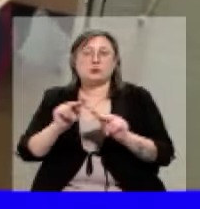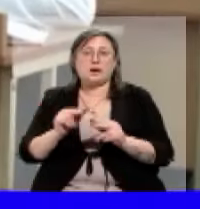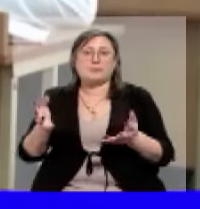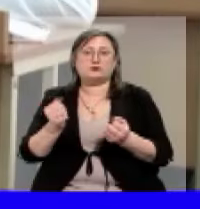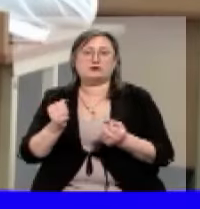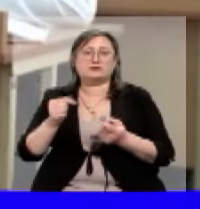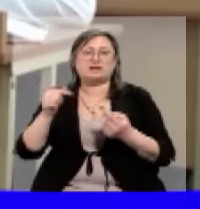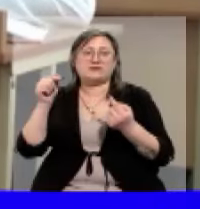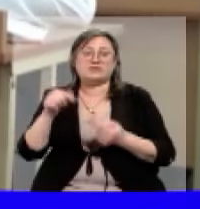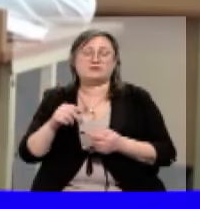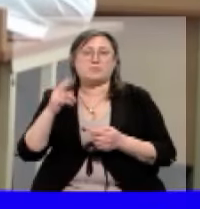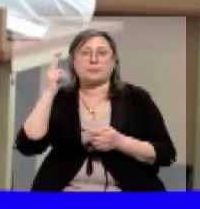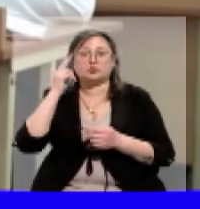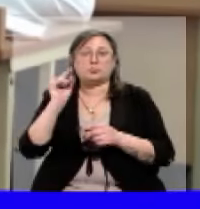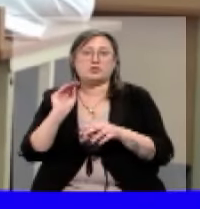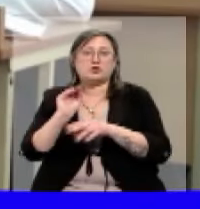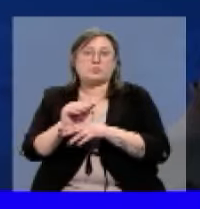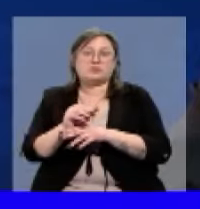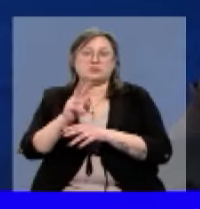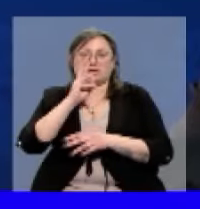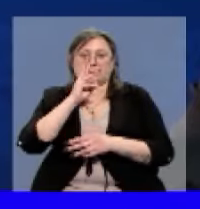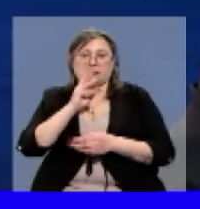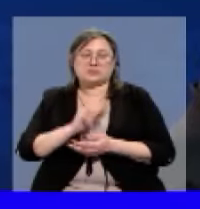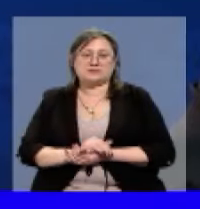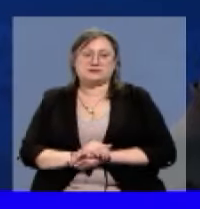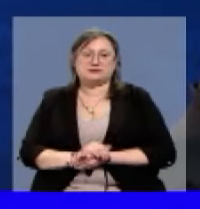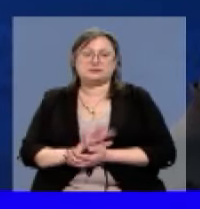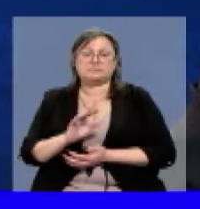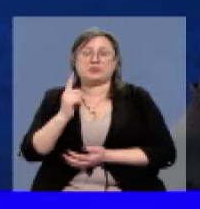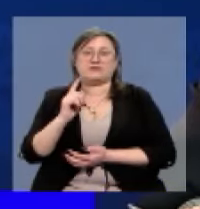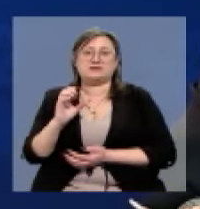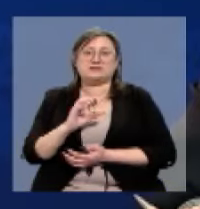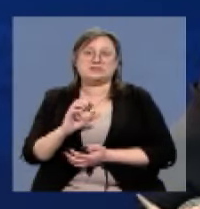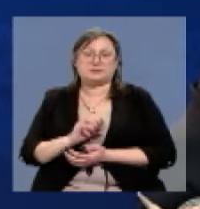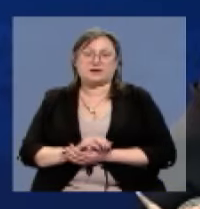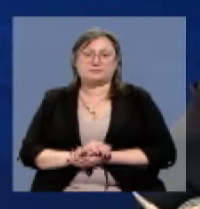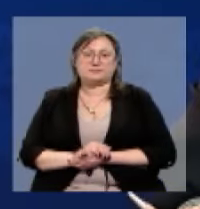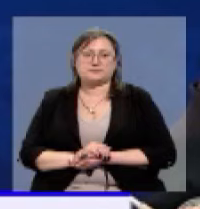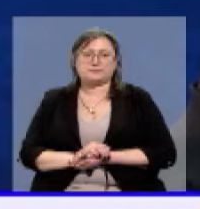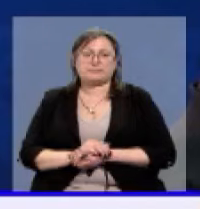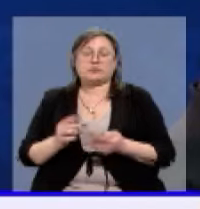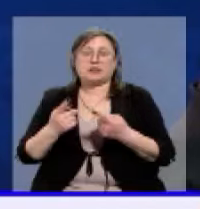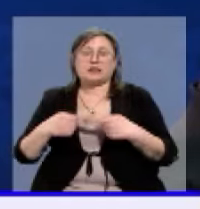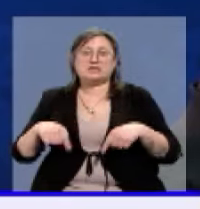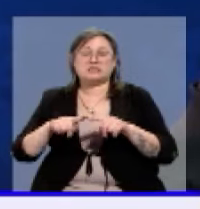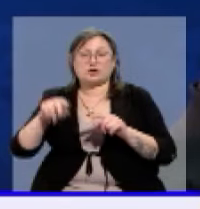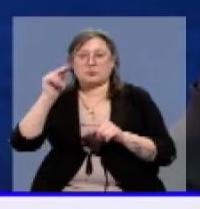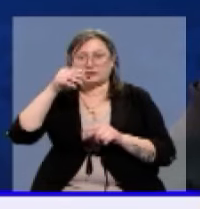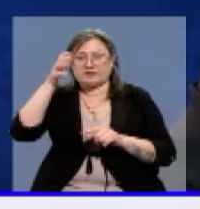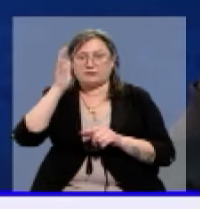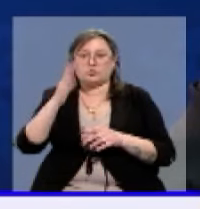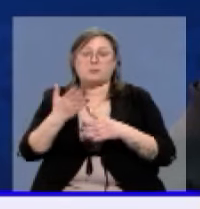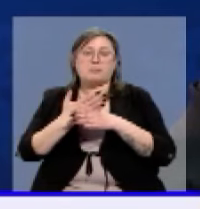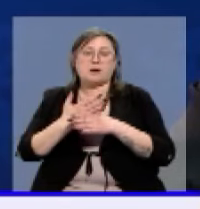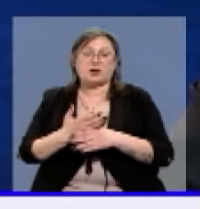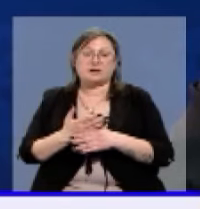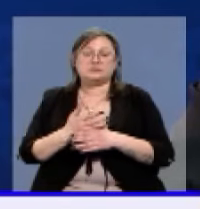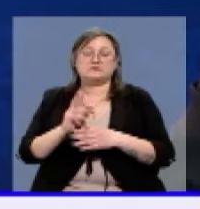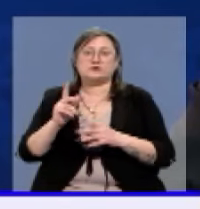тиісті жәрдемақы алу үшін ойластырылған. Білім беру ұйымдары аттестатталатын педагогтарға материалдарды